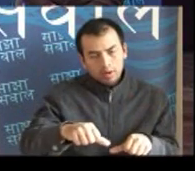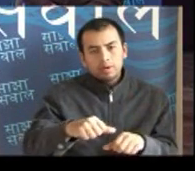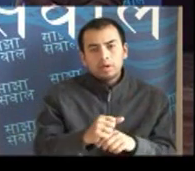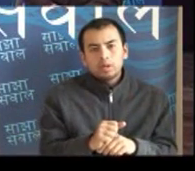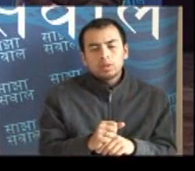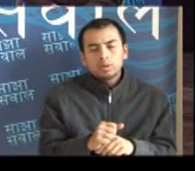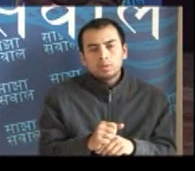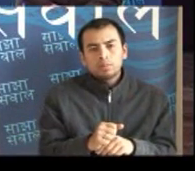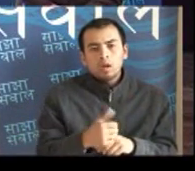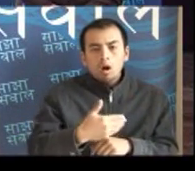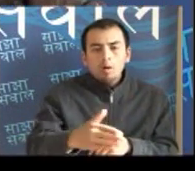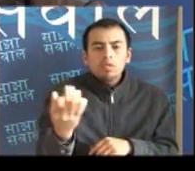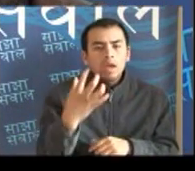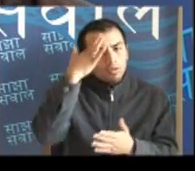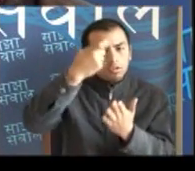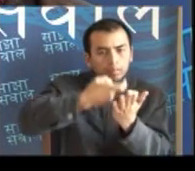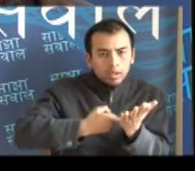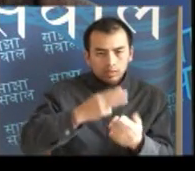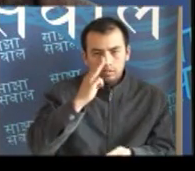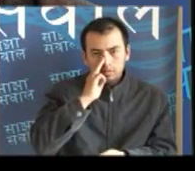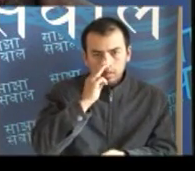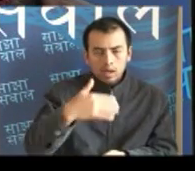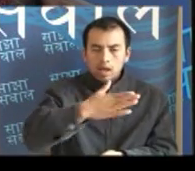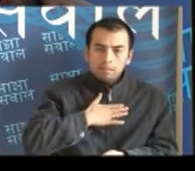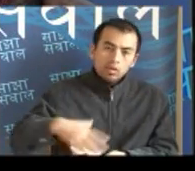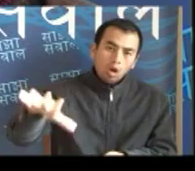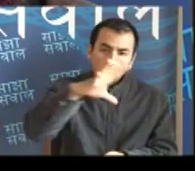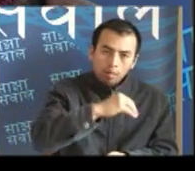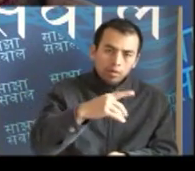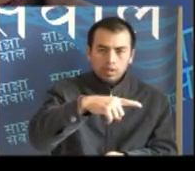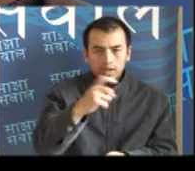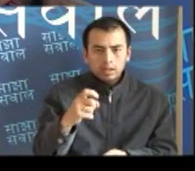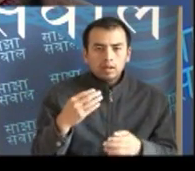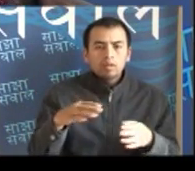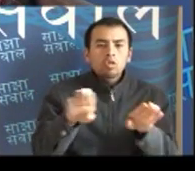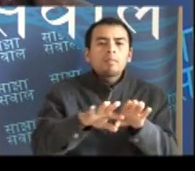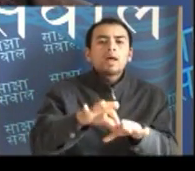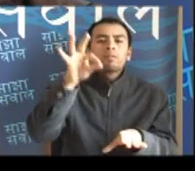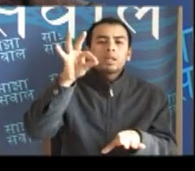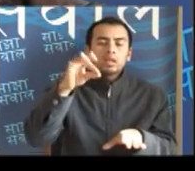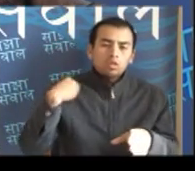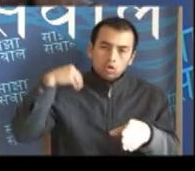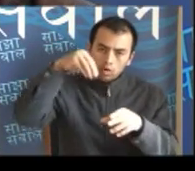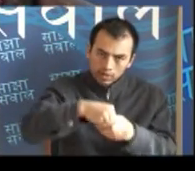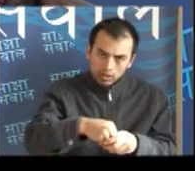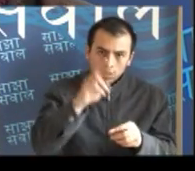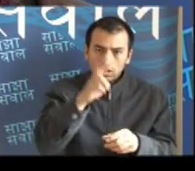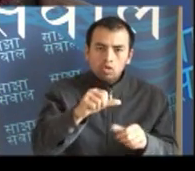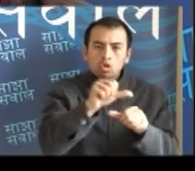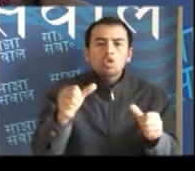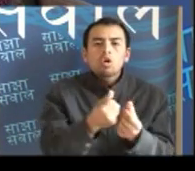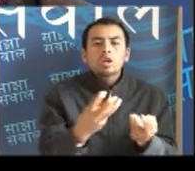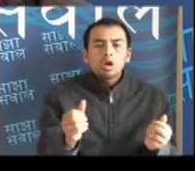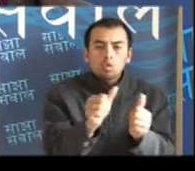मान्नुपर्छ। र अर्को चाहिँ अब बन्न लागिरहेको संविधानमा चाहिँ हामी सबैलाई हामी समानुपातिक सहभागिता र